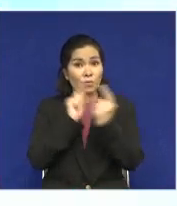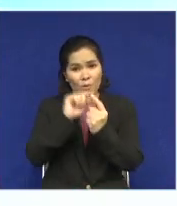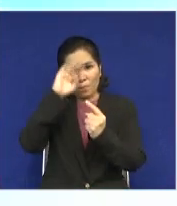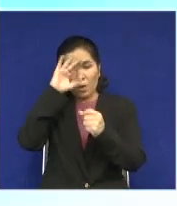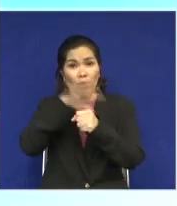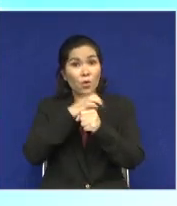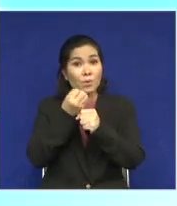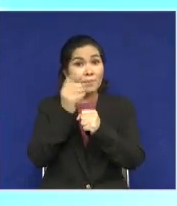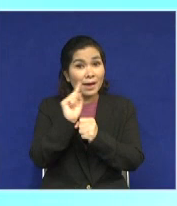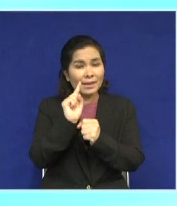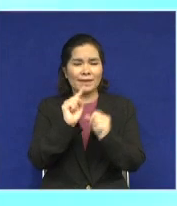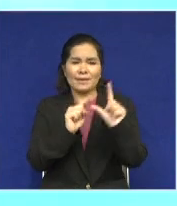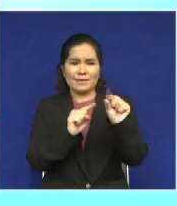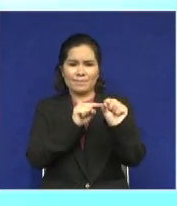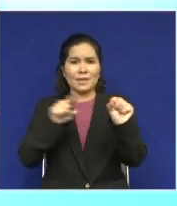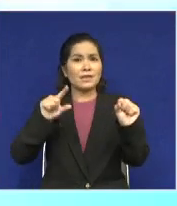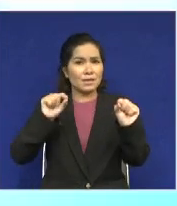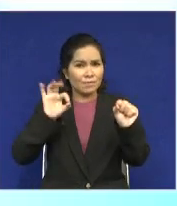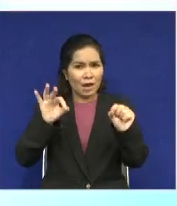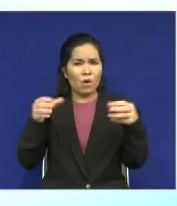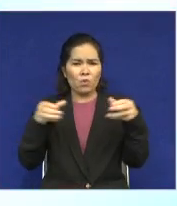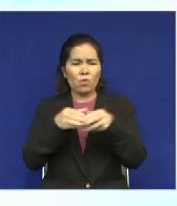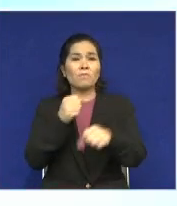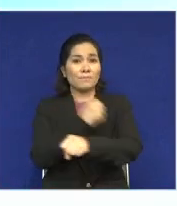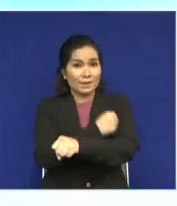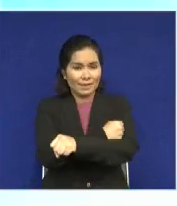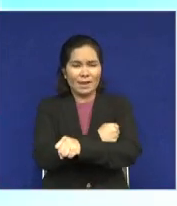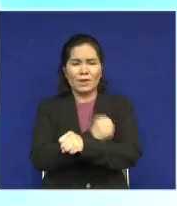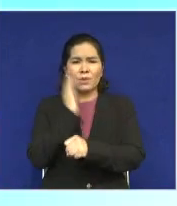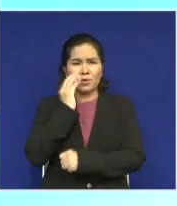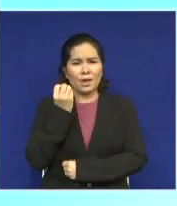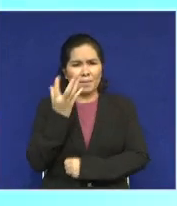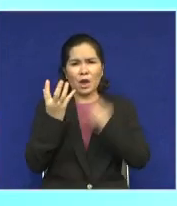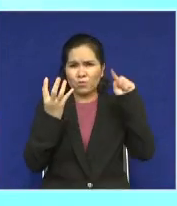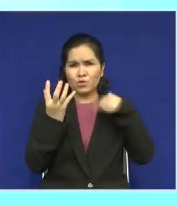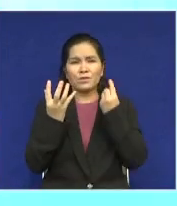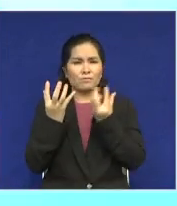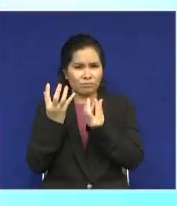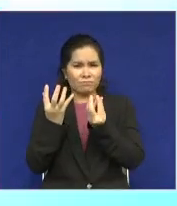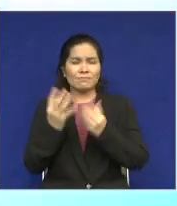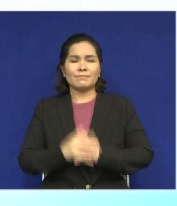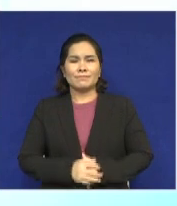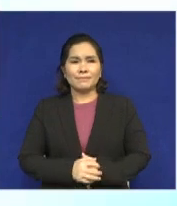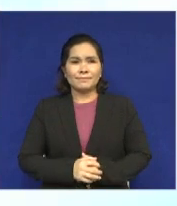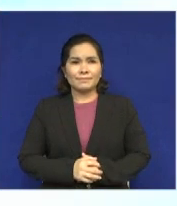อายุ 20-29 ปีซึ่งเป็นวัยทำงานโดยเป็นเพศชายมากกว่าเพศหญิงค่ะ